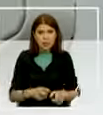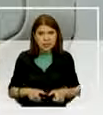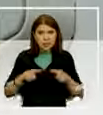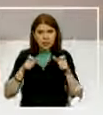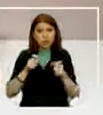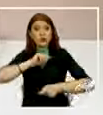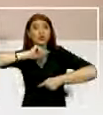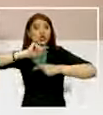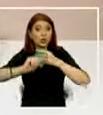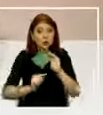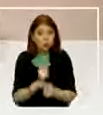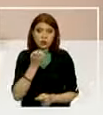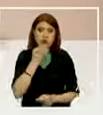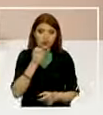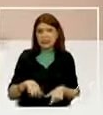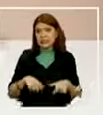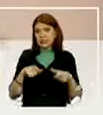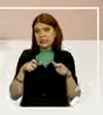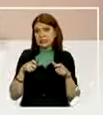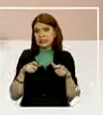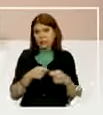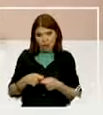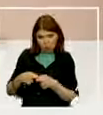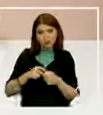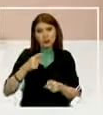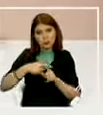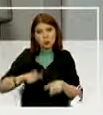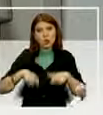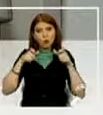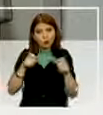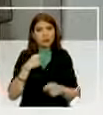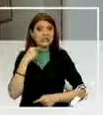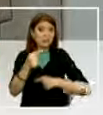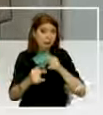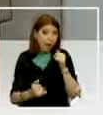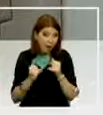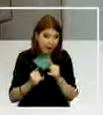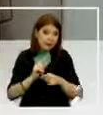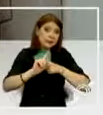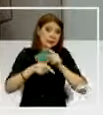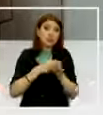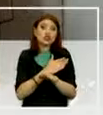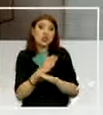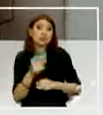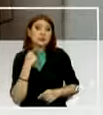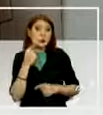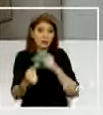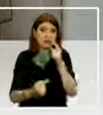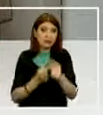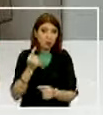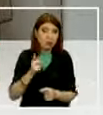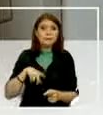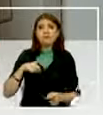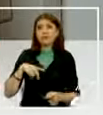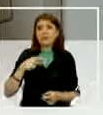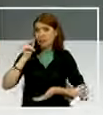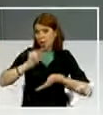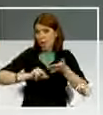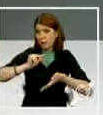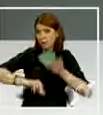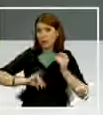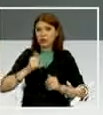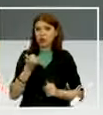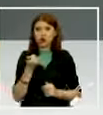apoi în ședința de coaliție și de guvern de săptămâna aceasta sau cel târziu de săptămâna viitoare să fie aprobată